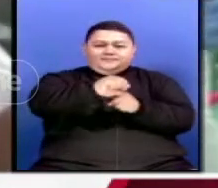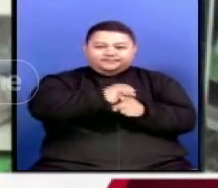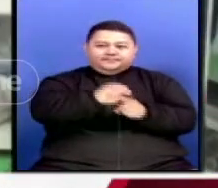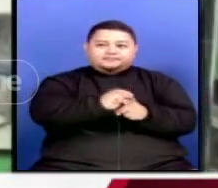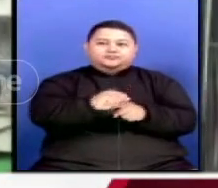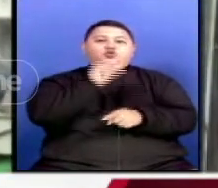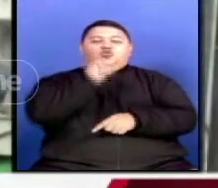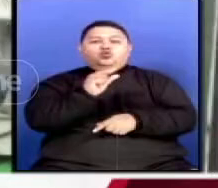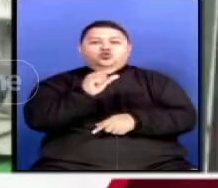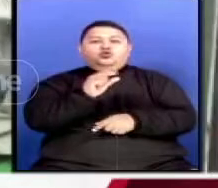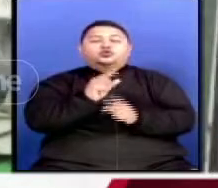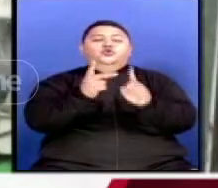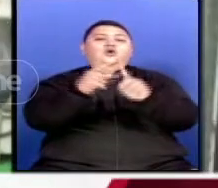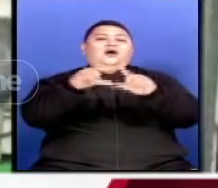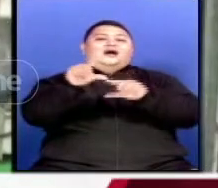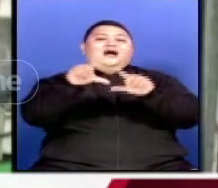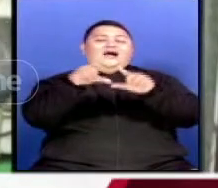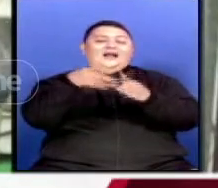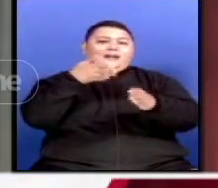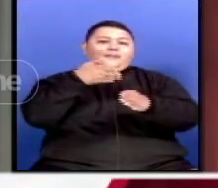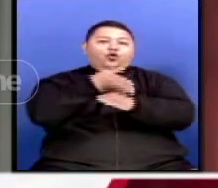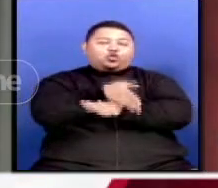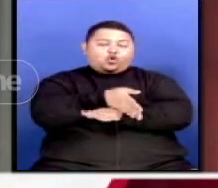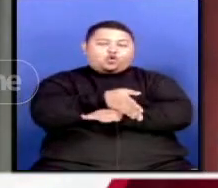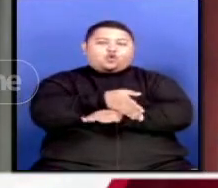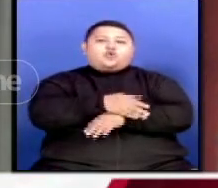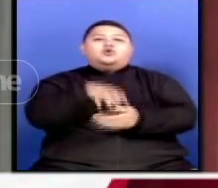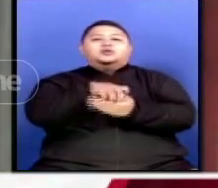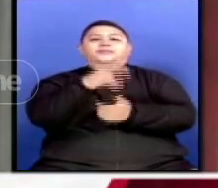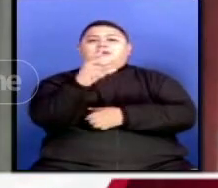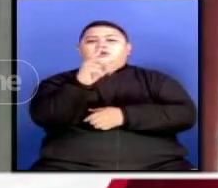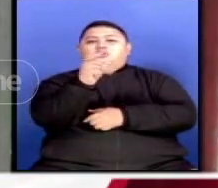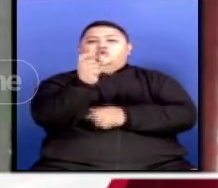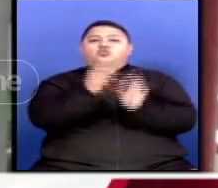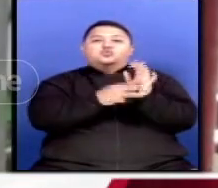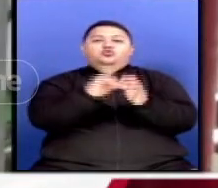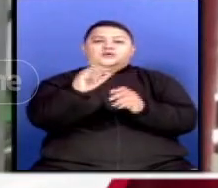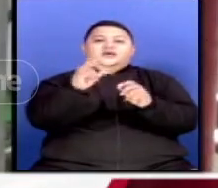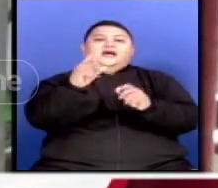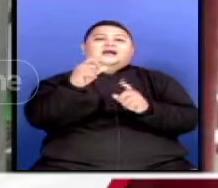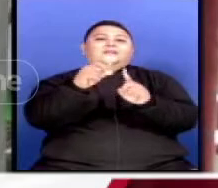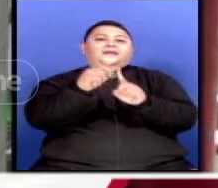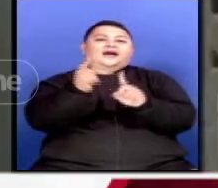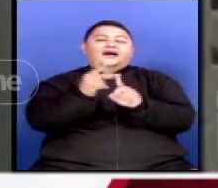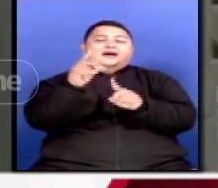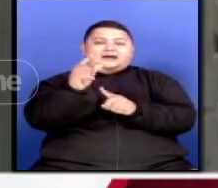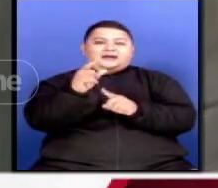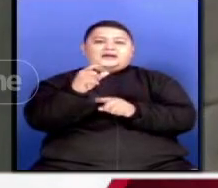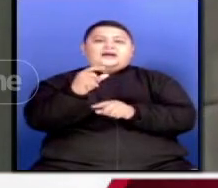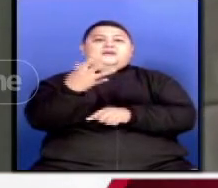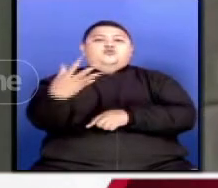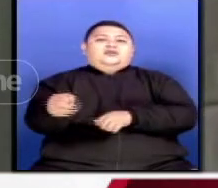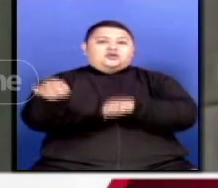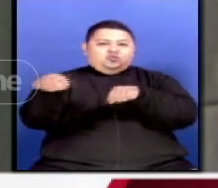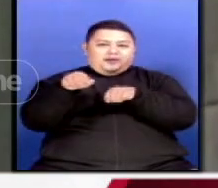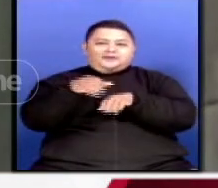sembelih halal dan pelatihan penanganan daging di Rumah Potong Hewan Ruminansia atau RPHR Kabupaten Tuban, Jawa